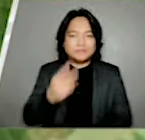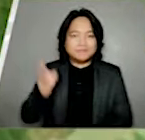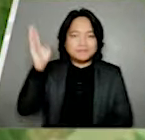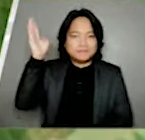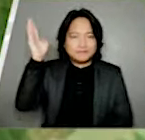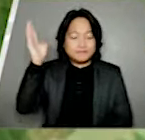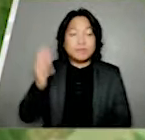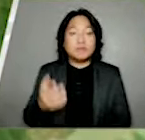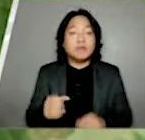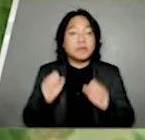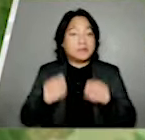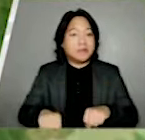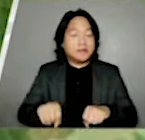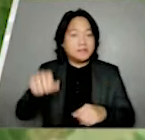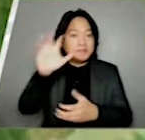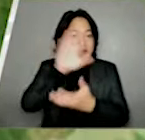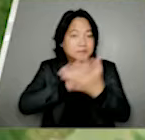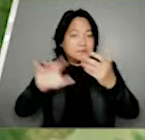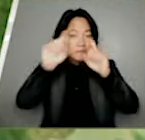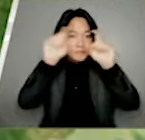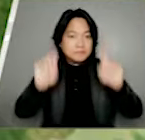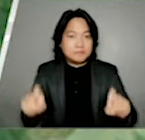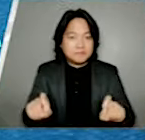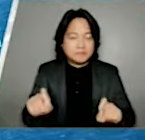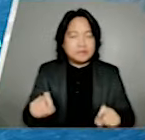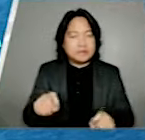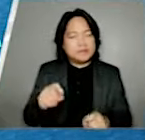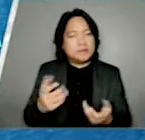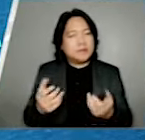thunderstorms sa ilang bahagi ng Metro Manila. Sa ngayon,